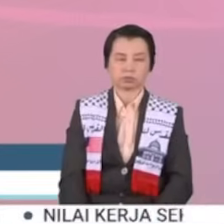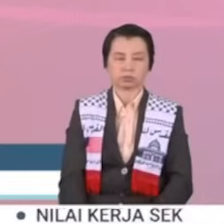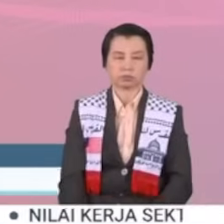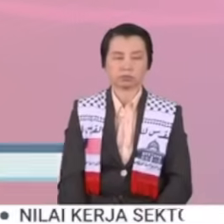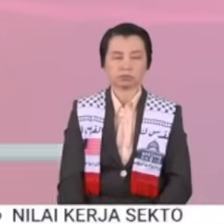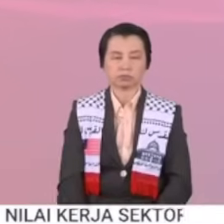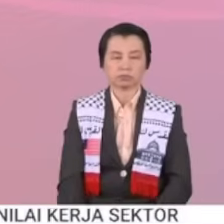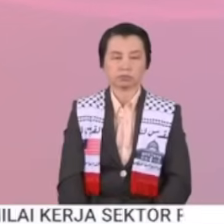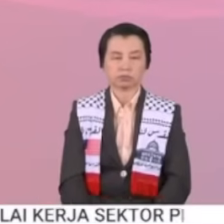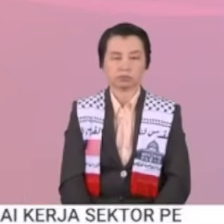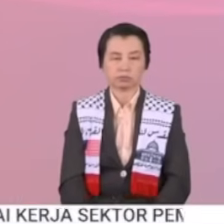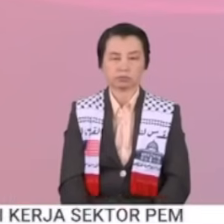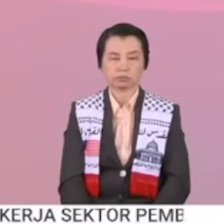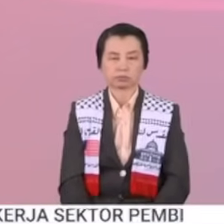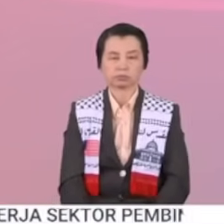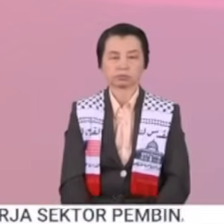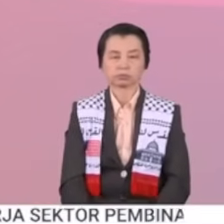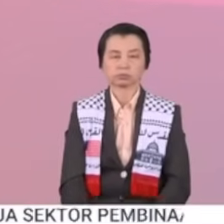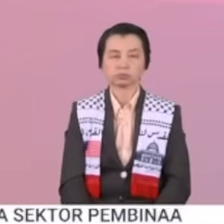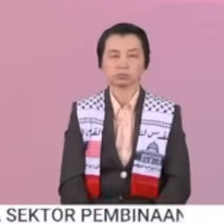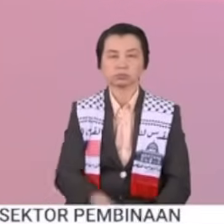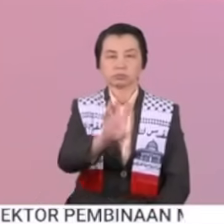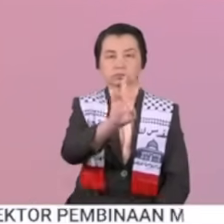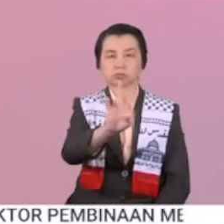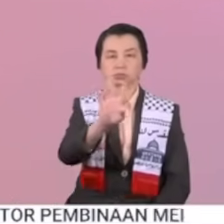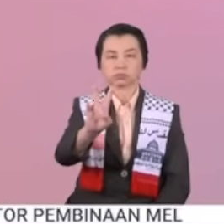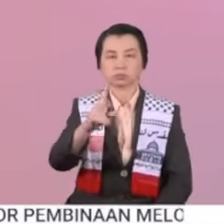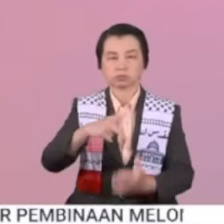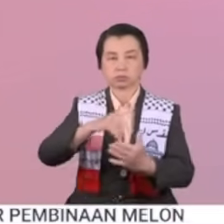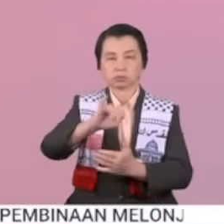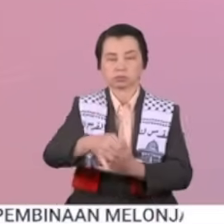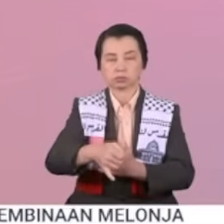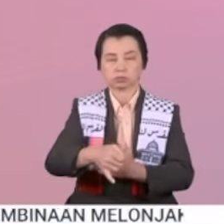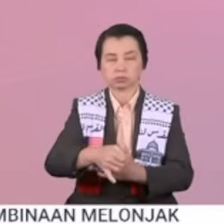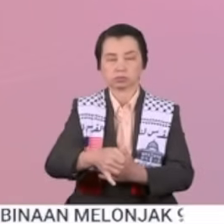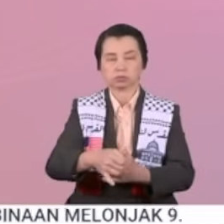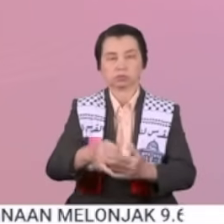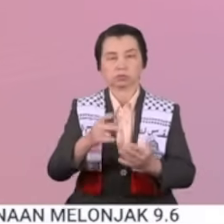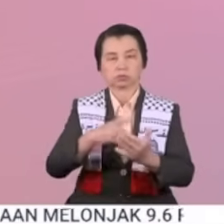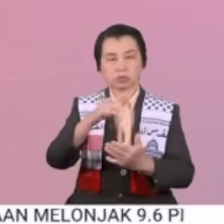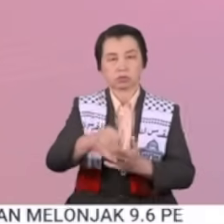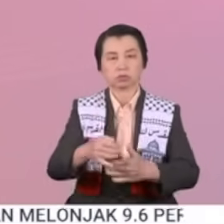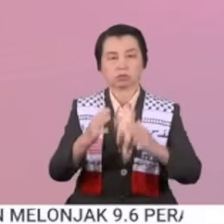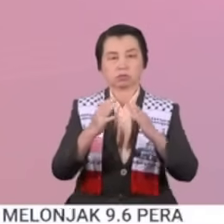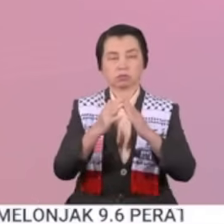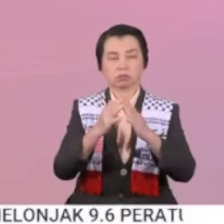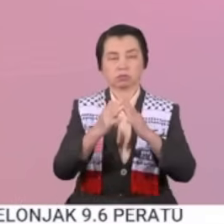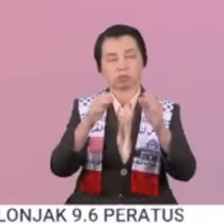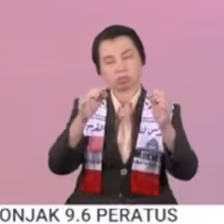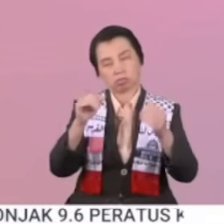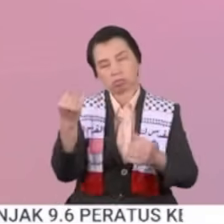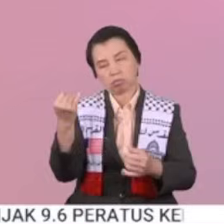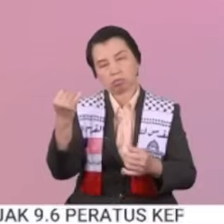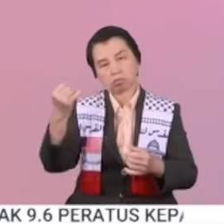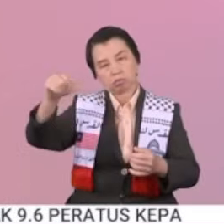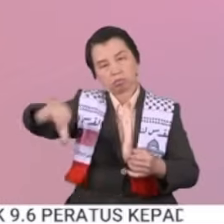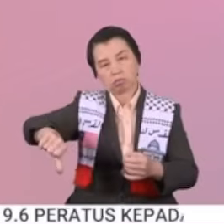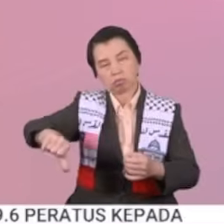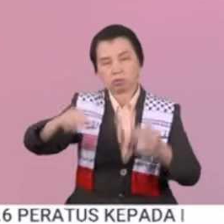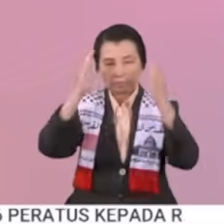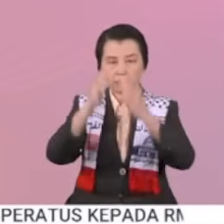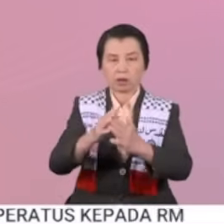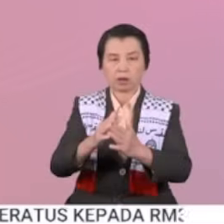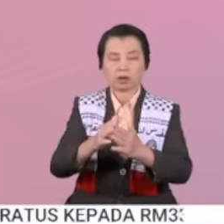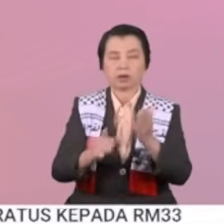kedua 77 projek Perumahan dikategorikan sebagai projek sakit dikenal pasti di Pahang